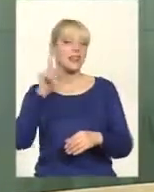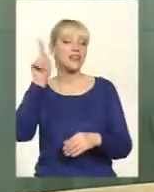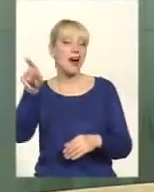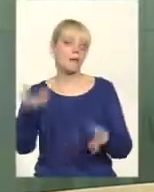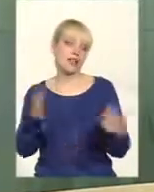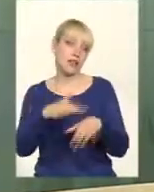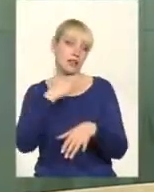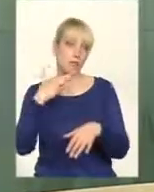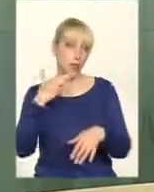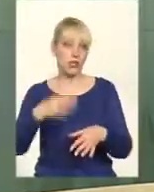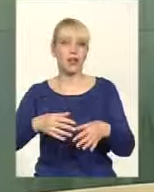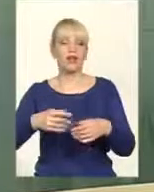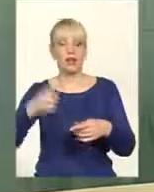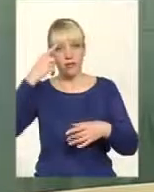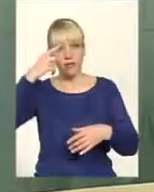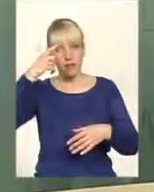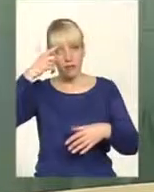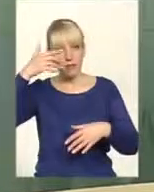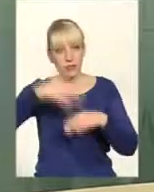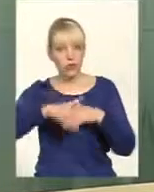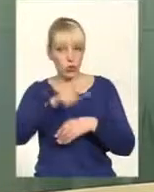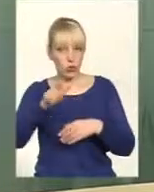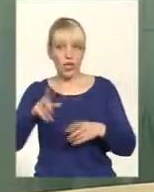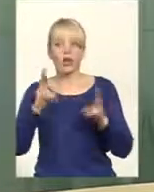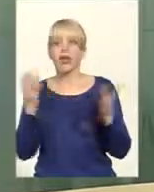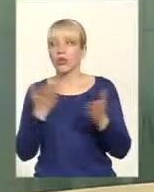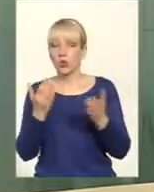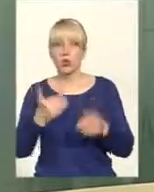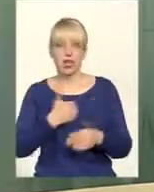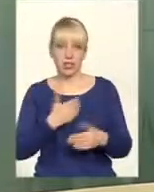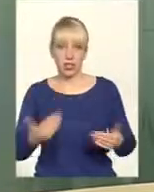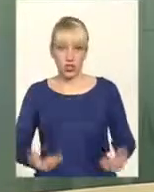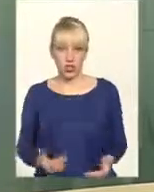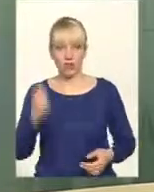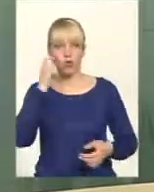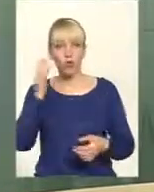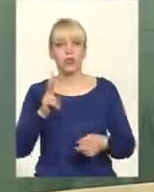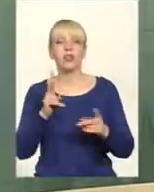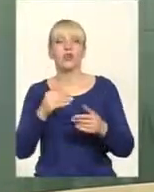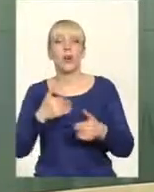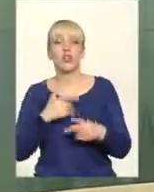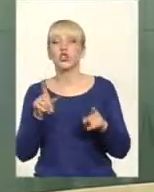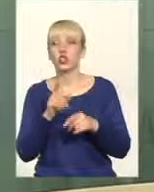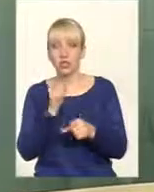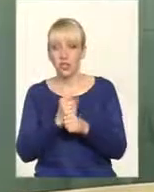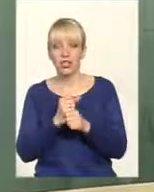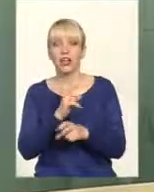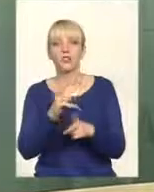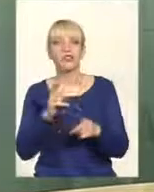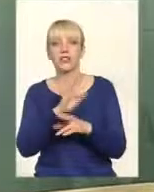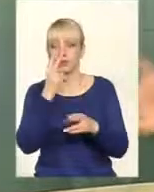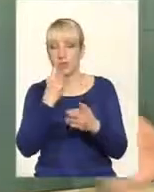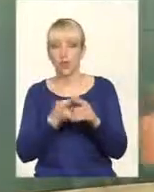много меняемых, адекватных людей, подчеркиваю, которые хотят жить в Украине, которые хотят что-то делать, которые даже не несмотря на то,